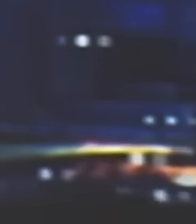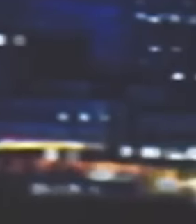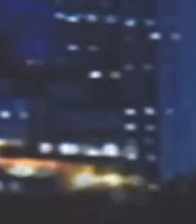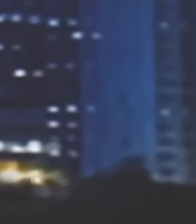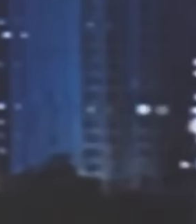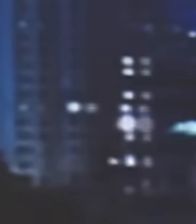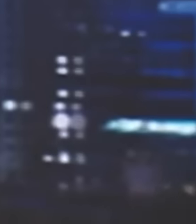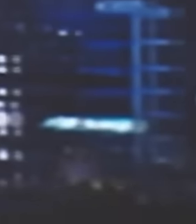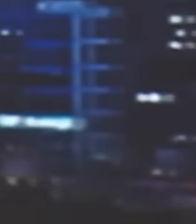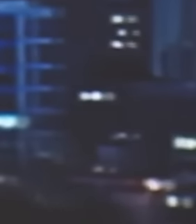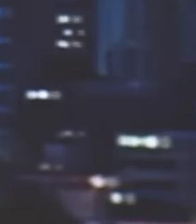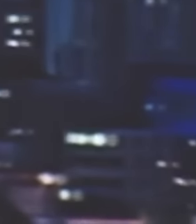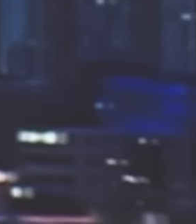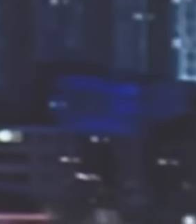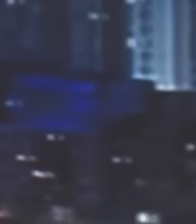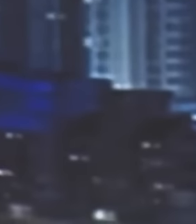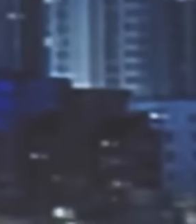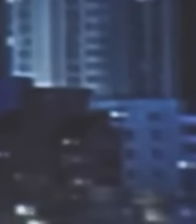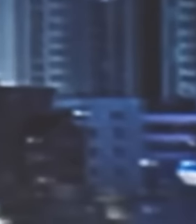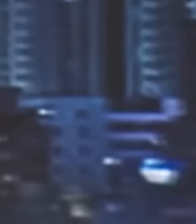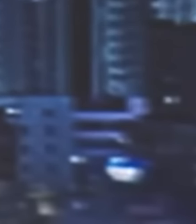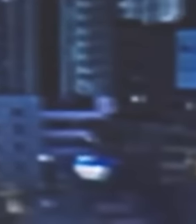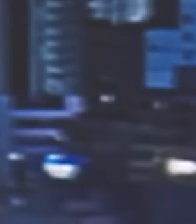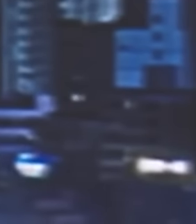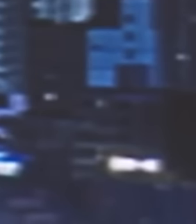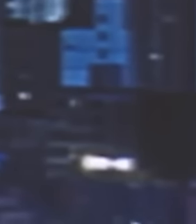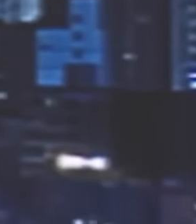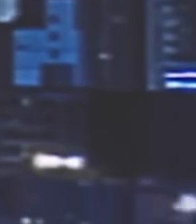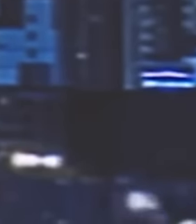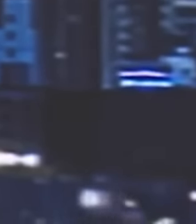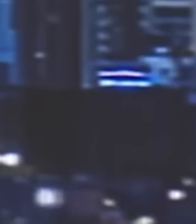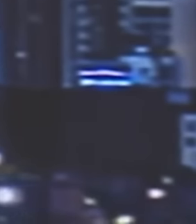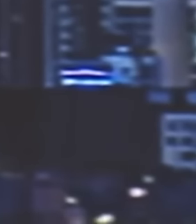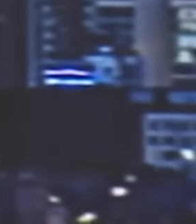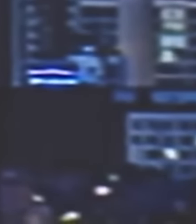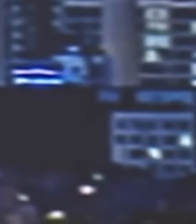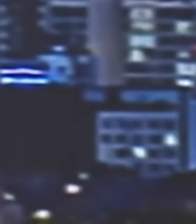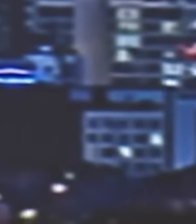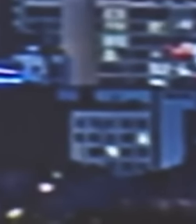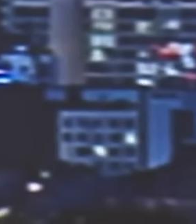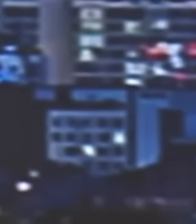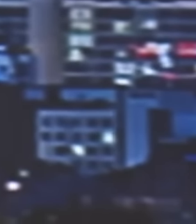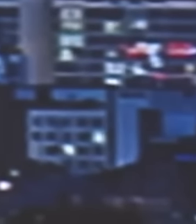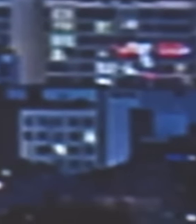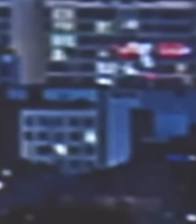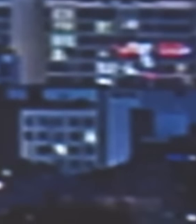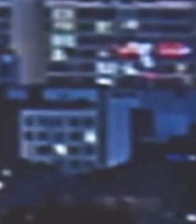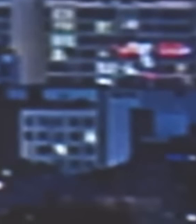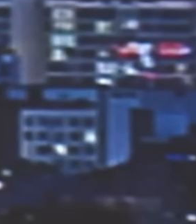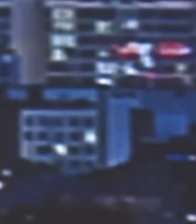JTBC 뉴스를 시청해주신 여러분 고맙습니다. 저희는 저녁 6시 50분 뉴스룸에서 뵙겠습니다.